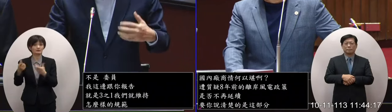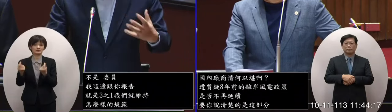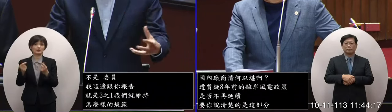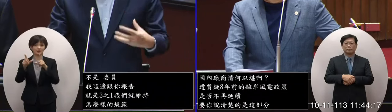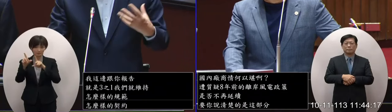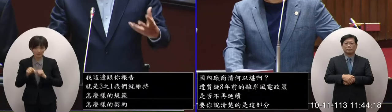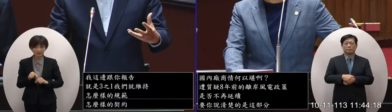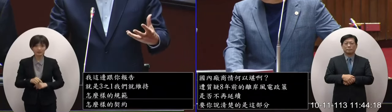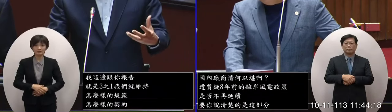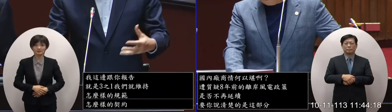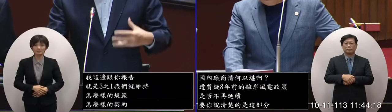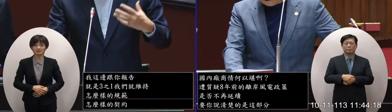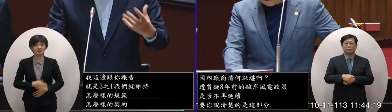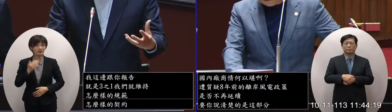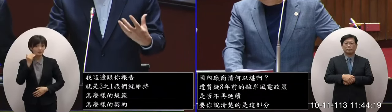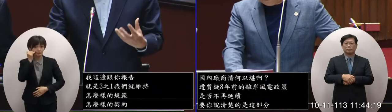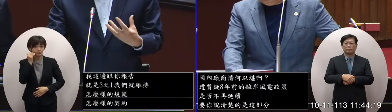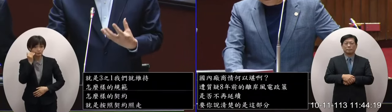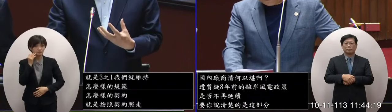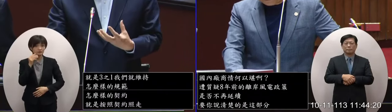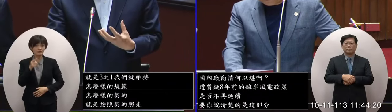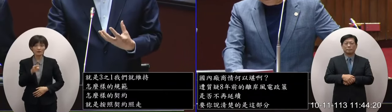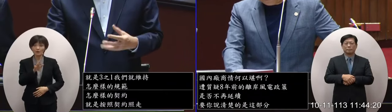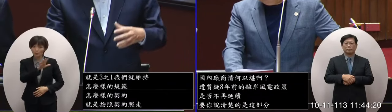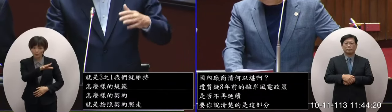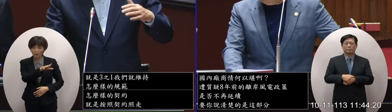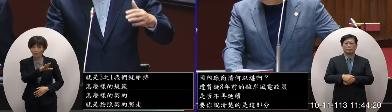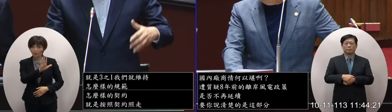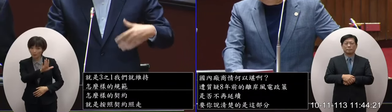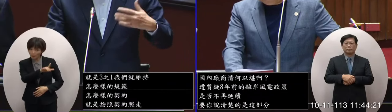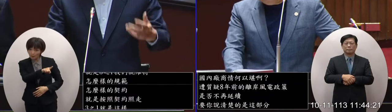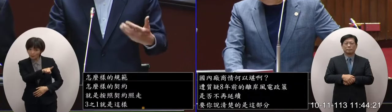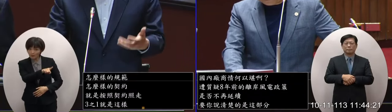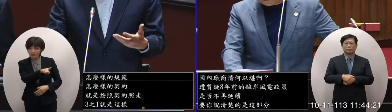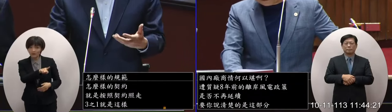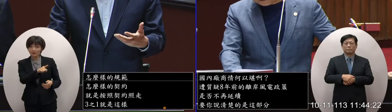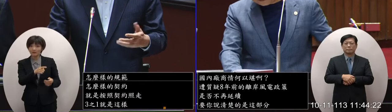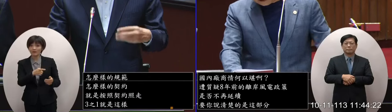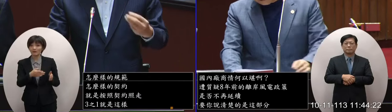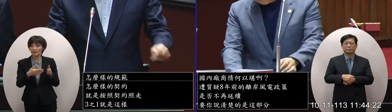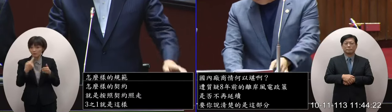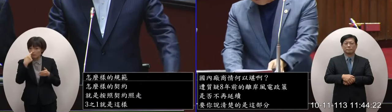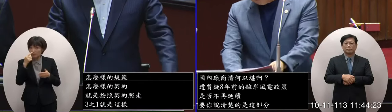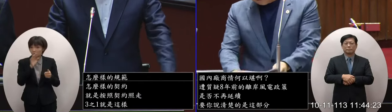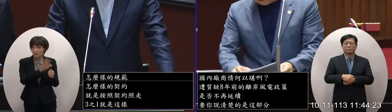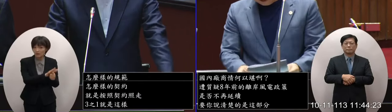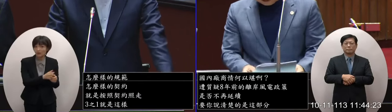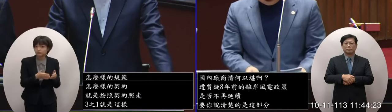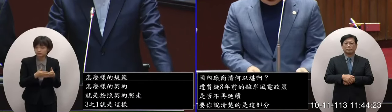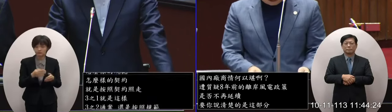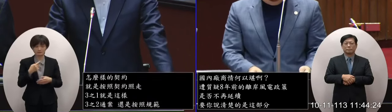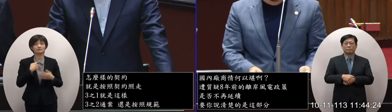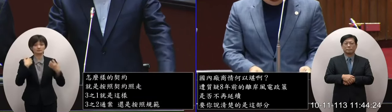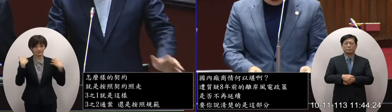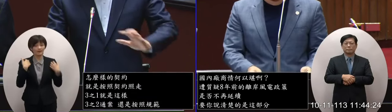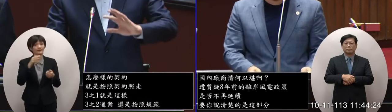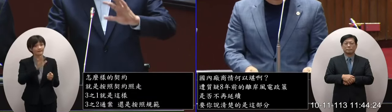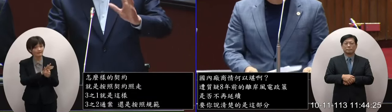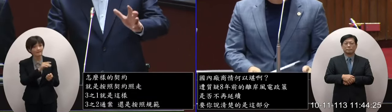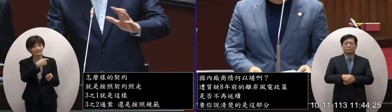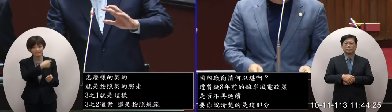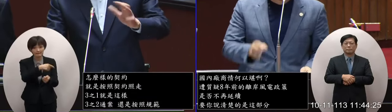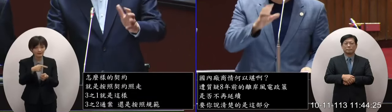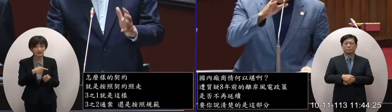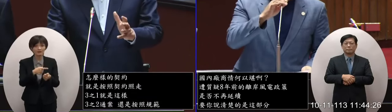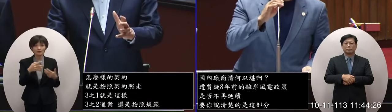那如果他有需要我们协助的，我们来帮助他来解决他的问题。我们并没有